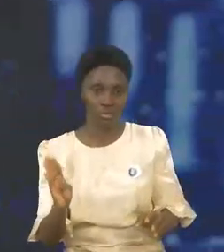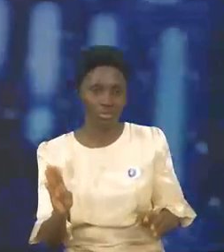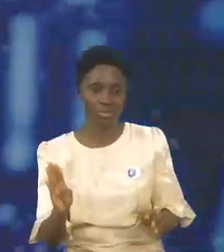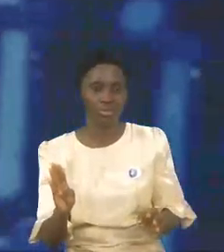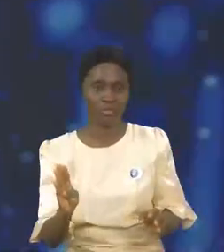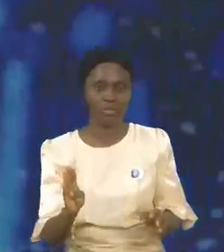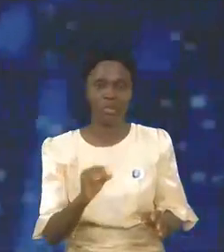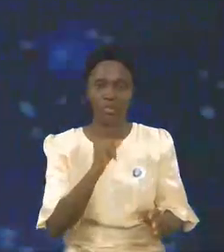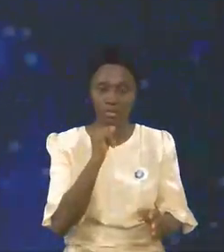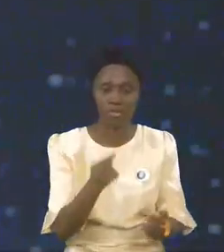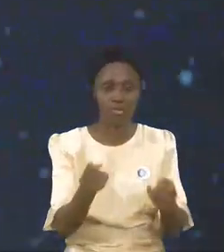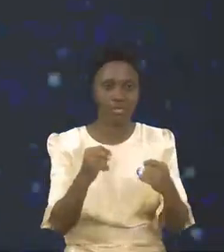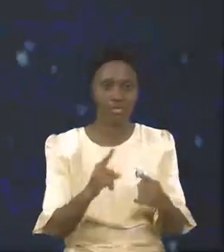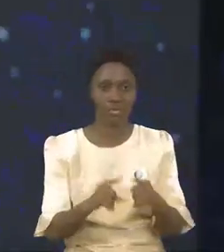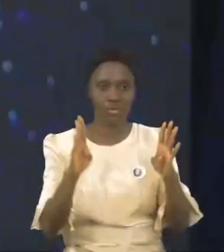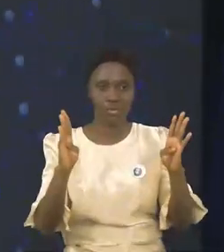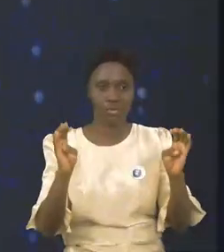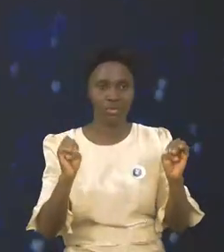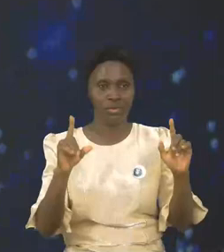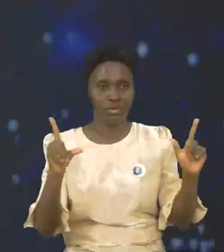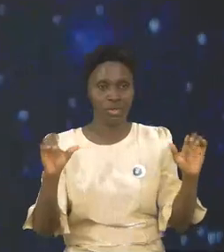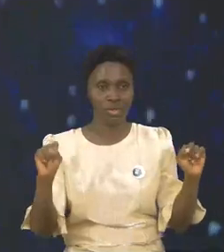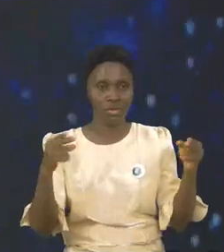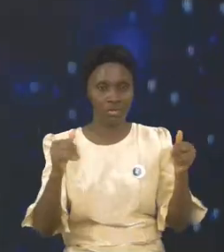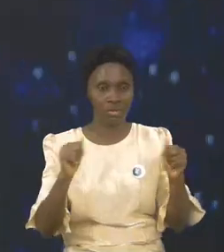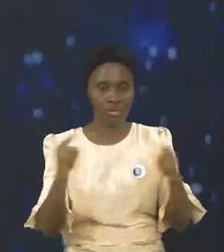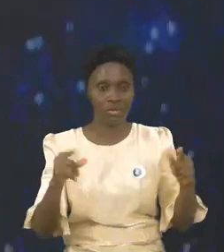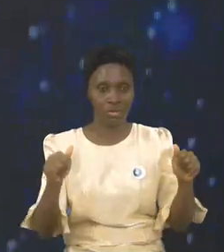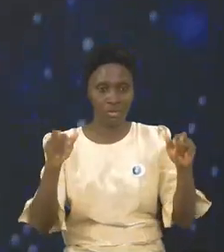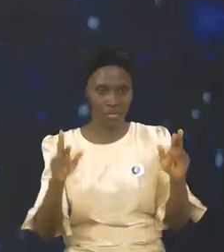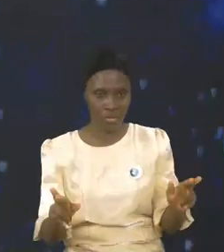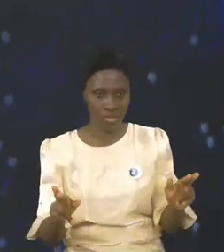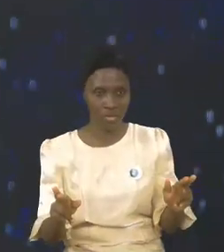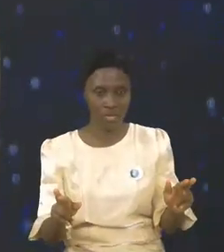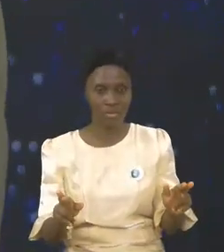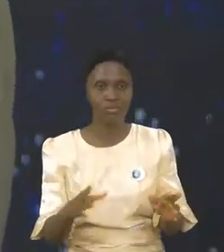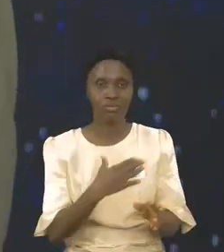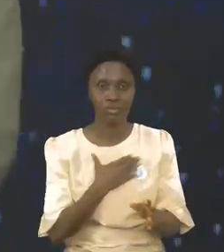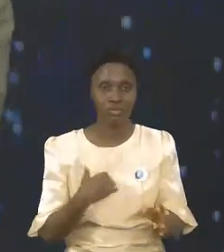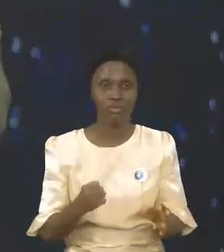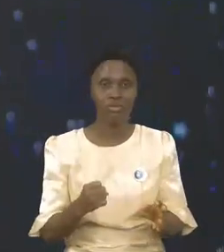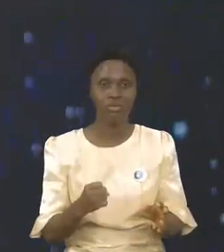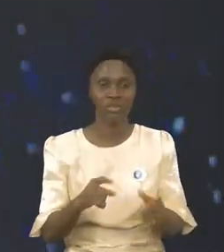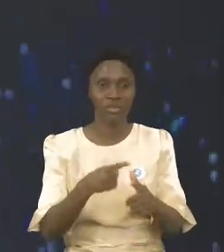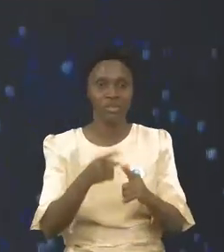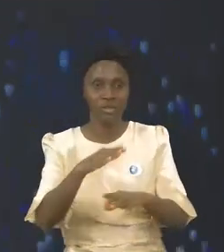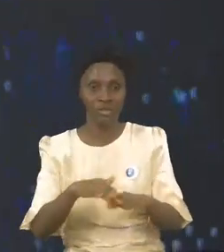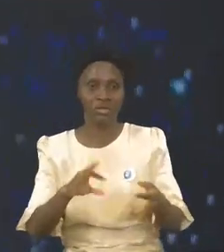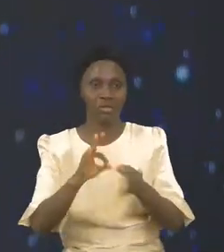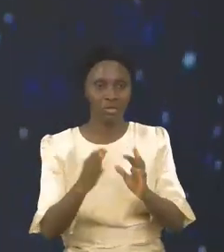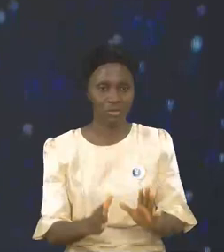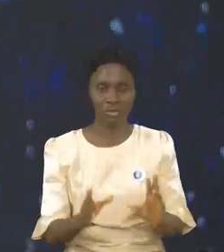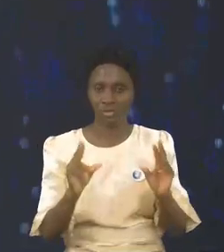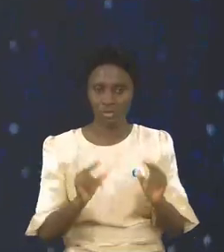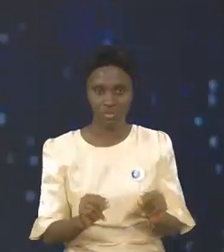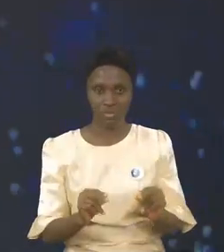par Nebuchadnezzar et qu'il soit appelé pour l'interpréter au lieu que cela passe par